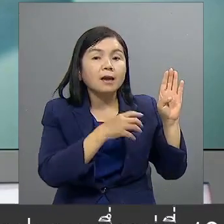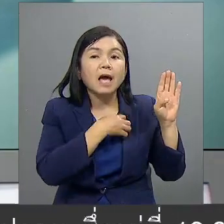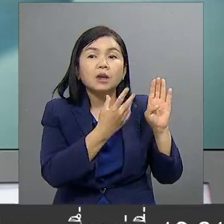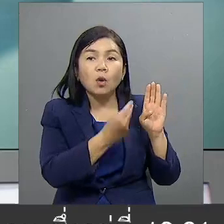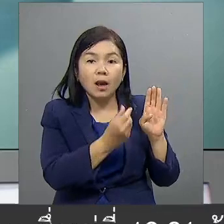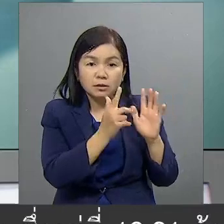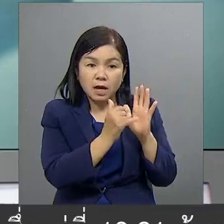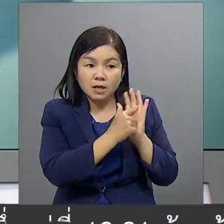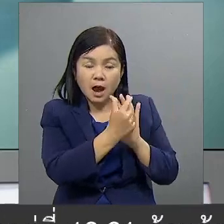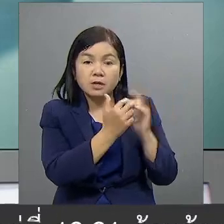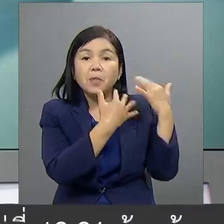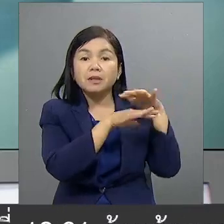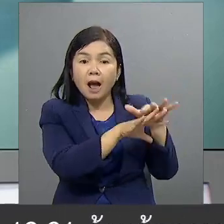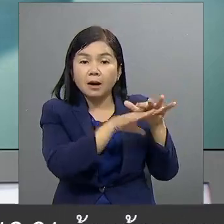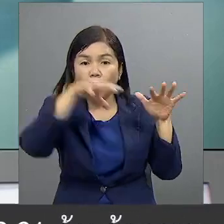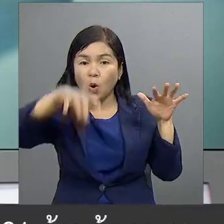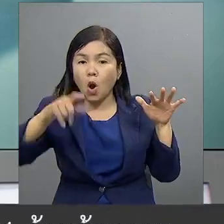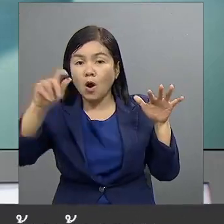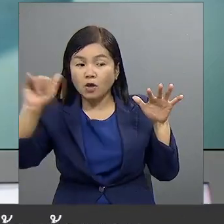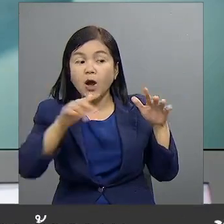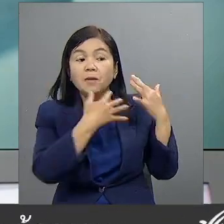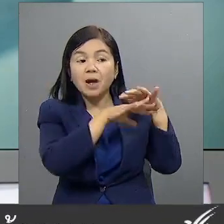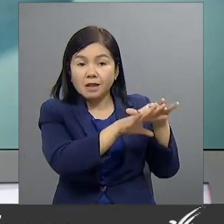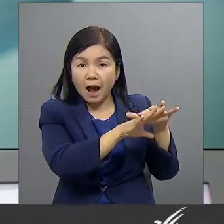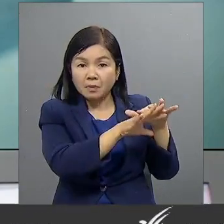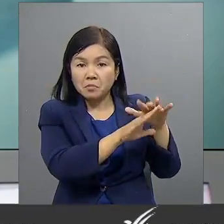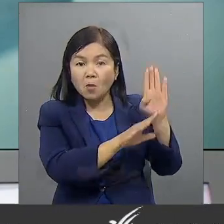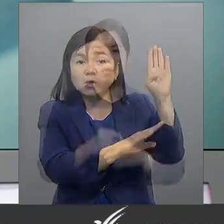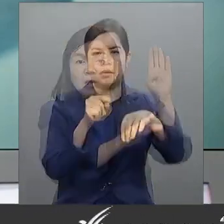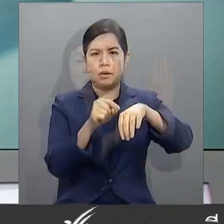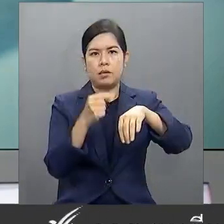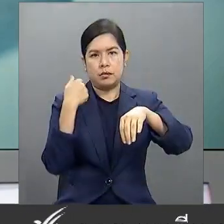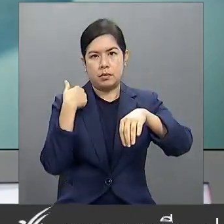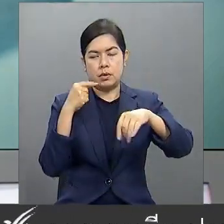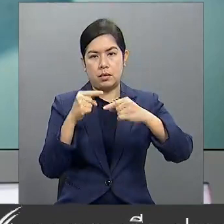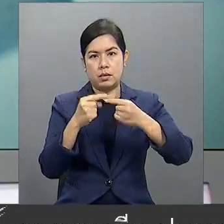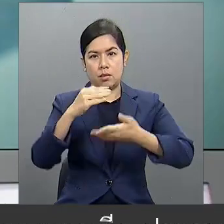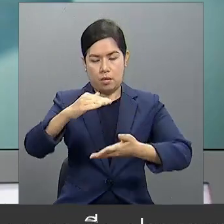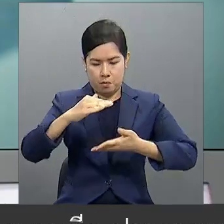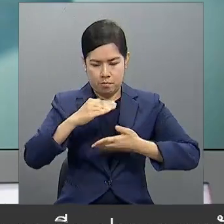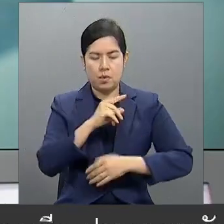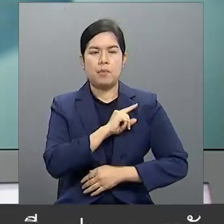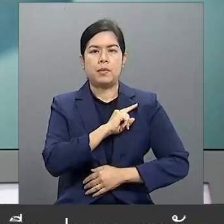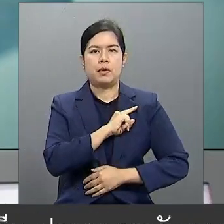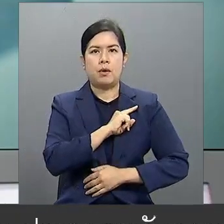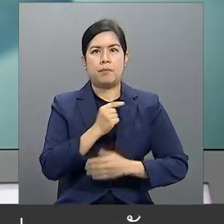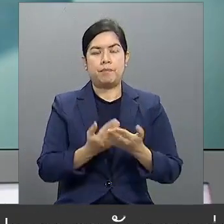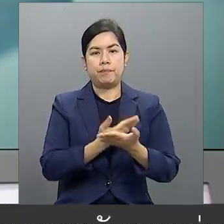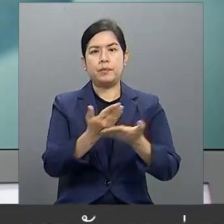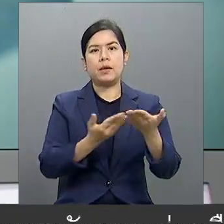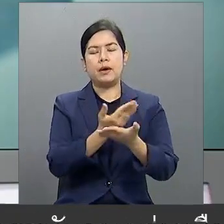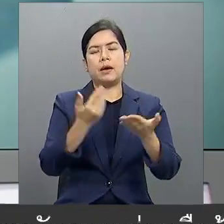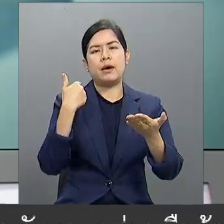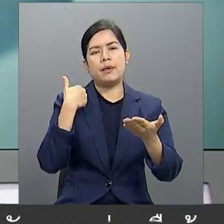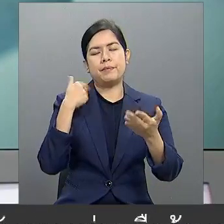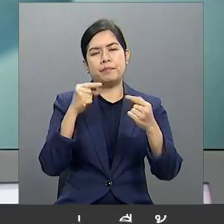กรรมจะเป็นหน่วยงานรัฐไทยที่ถือเป็นผู้นำเข้าแต่เพียงผู้เดียวพิจารณาราคาแล้วก็เ